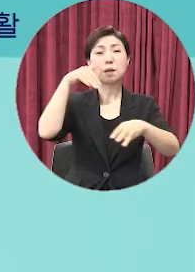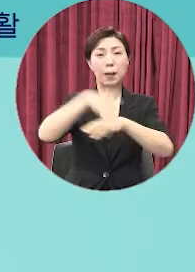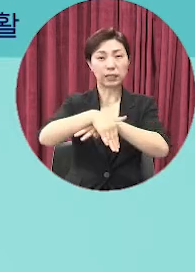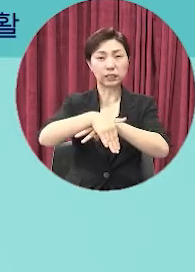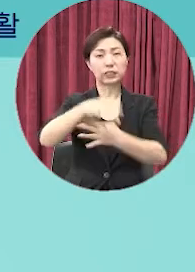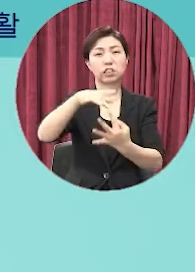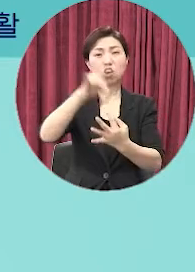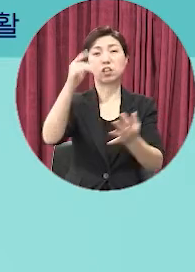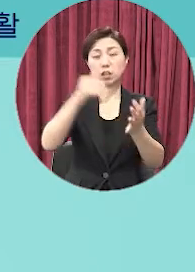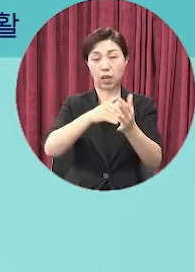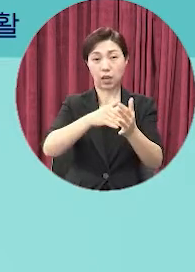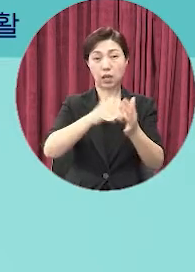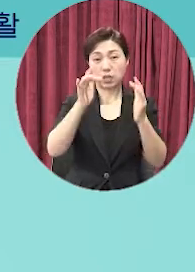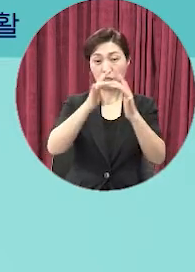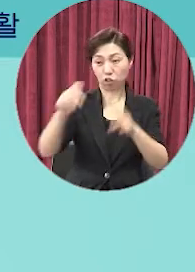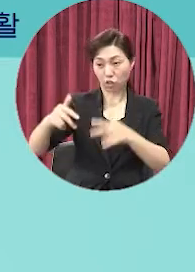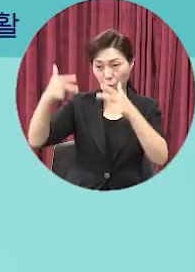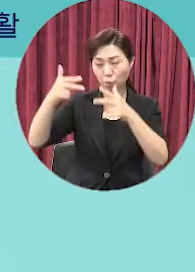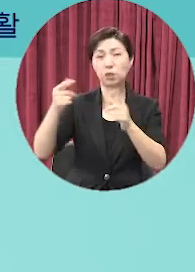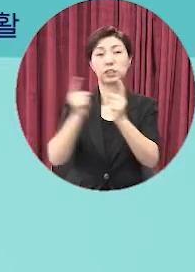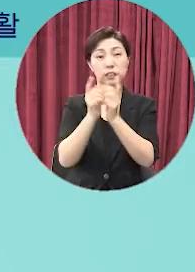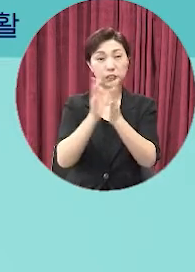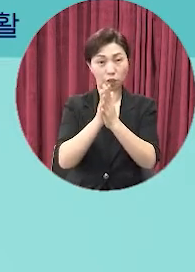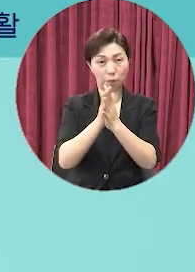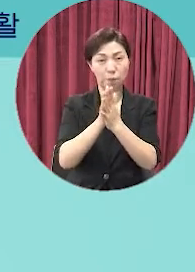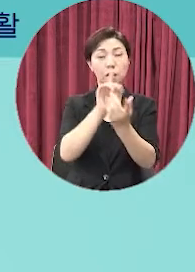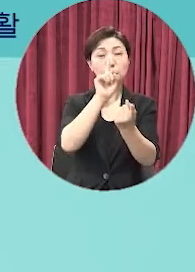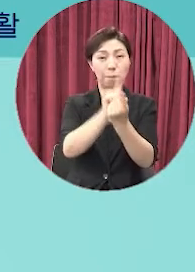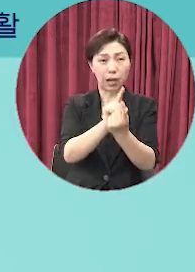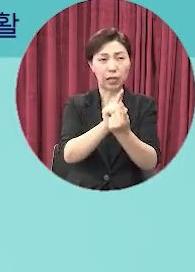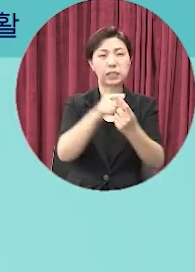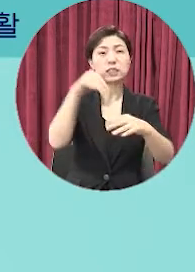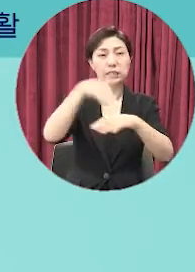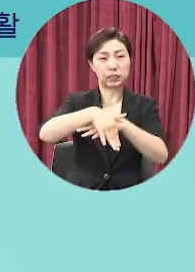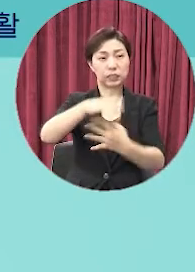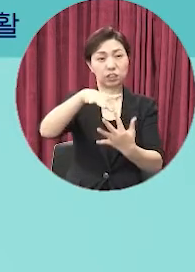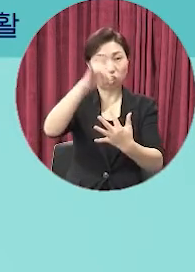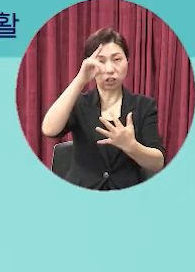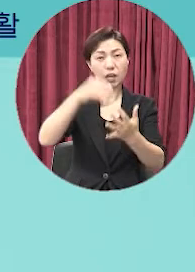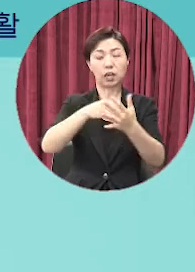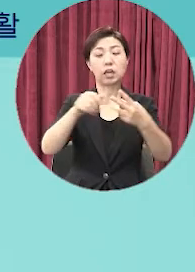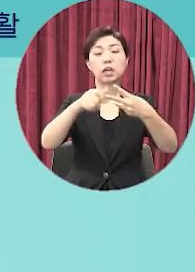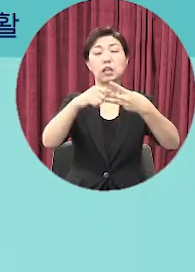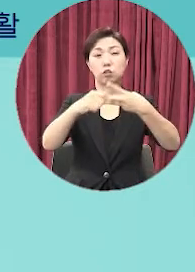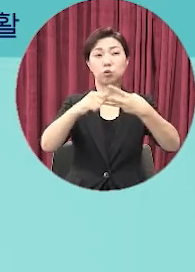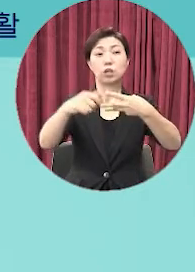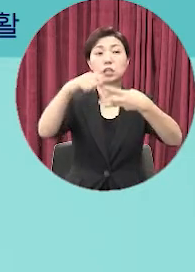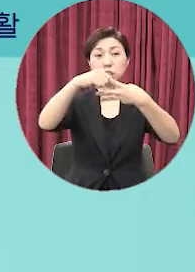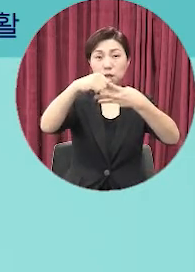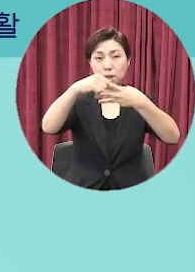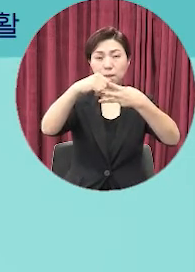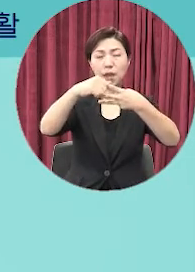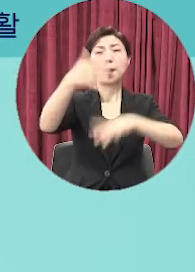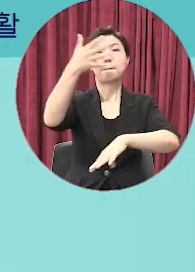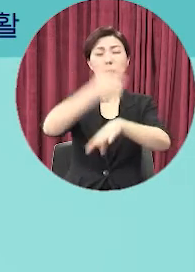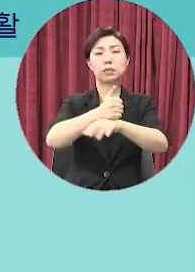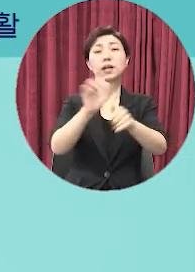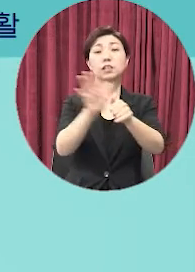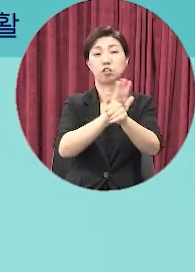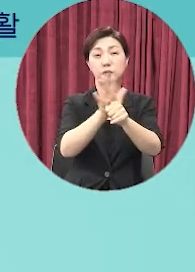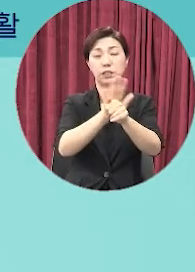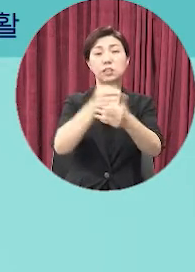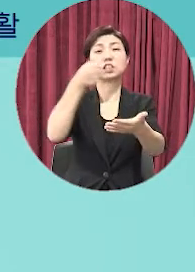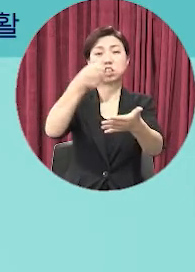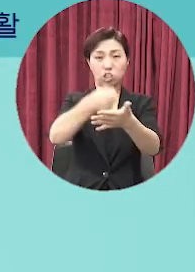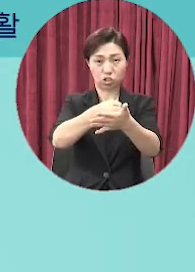번째 비대면으로 할 때는 어떤 수단으로 사용하는지를 결정하고 그 다음에 이제 거기에 따라서 서비스를 제공하는 단계를